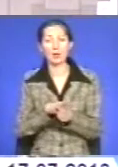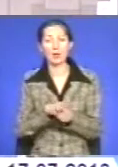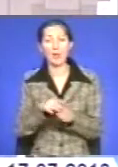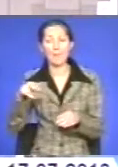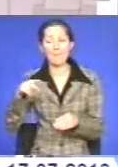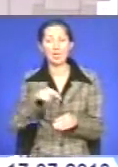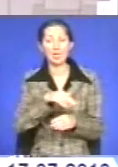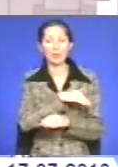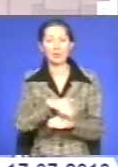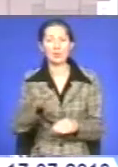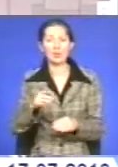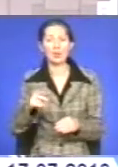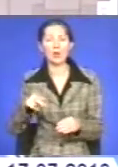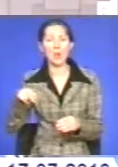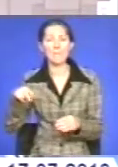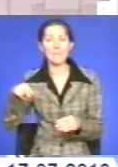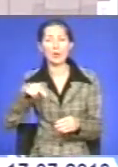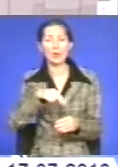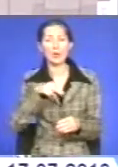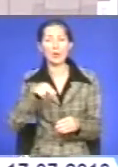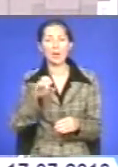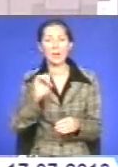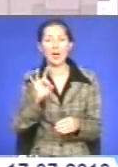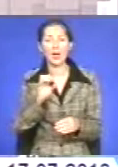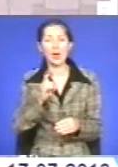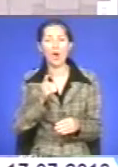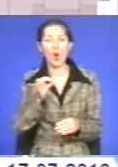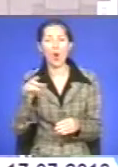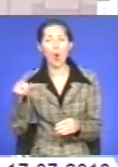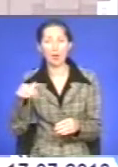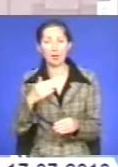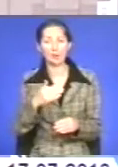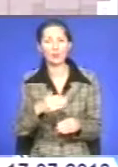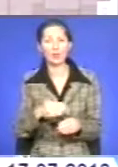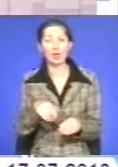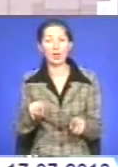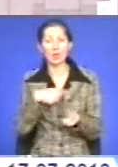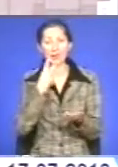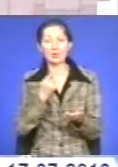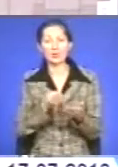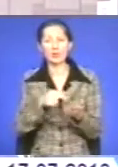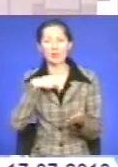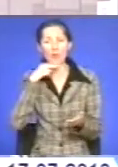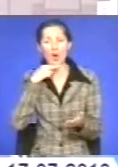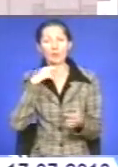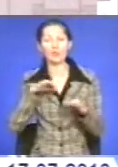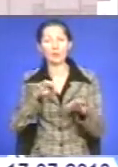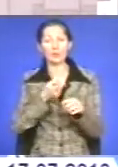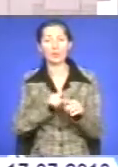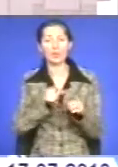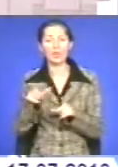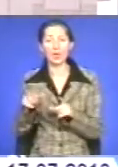вулиці на пішохідних переходах і також звертати увагу на транспортні засоби, які рухаються по проїзній